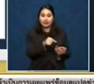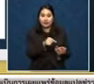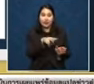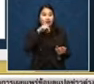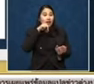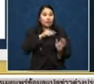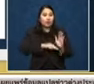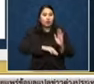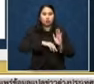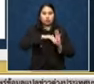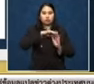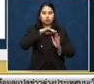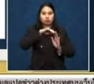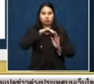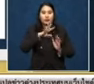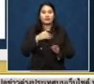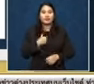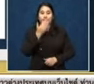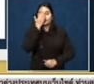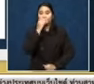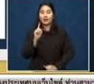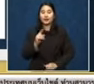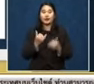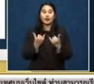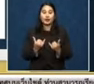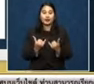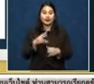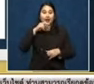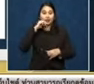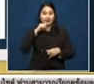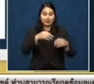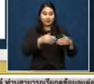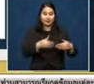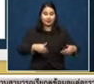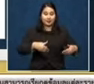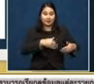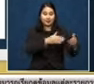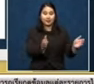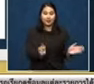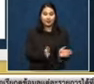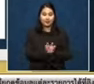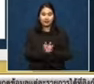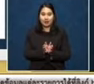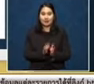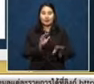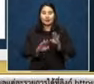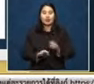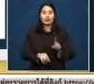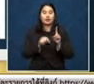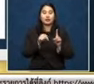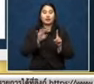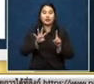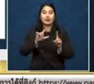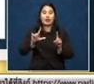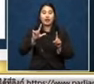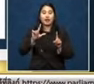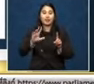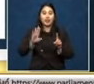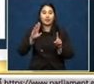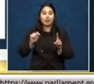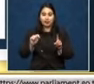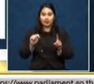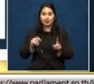รับน้ำได้เพียงพอเนื่องจากปัจจุบันอ่างเก็บน้้ำหนองตะลุมปุ๊กสามารถรองรับน้ำได้ประมาณ 1.4ล้านลูกบาทเมตเท่านั้นผมจึง